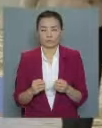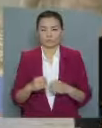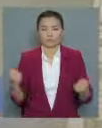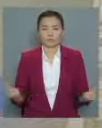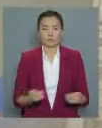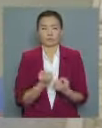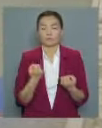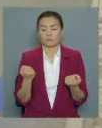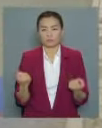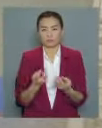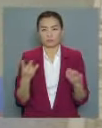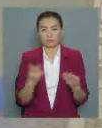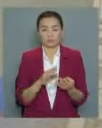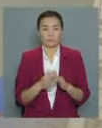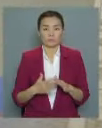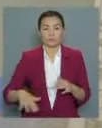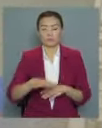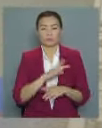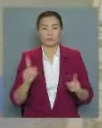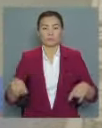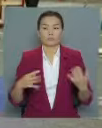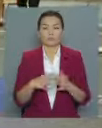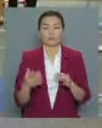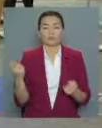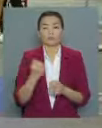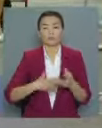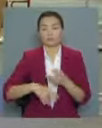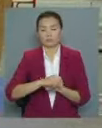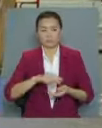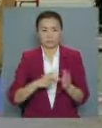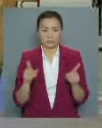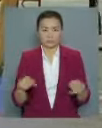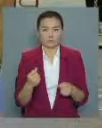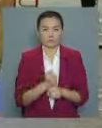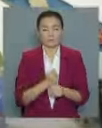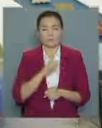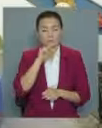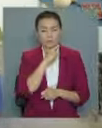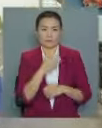білдіру құптарлық іс. Ауыл елдің ырысы, ауылдағы шаруашылық көздерінің дамуы ел